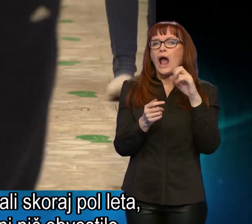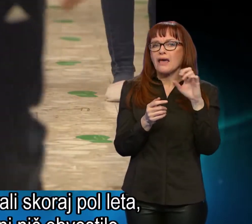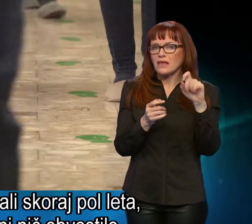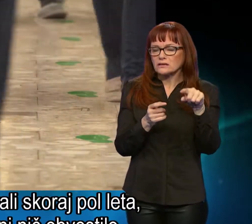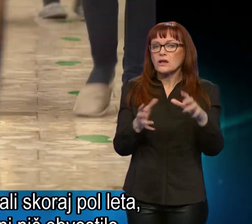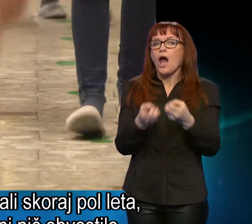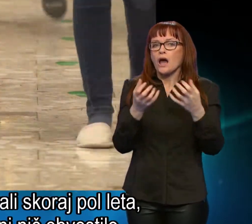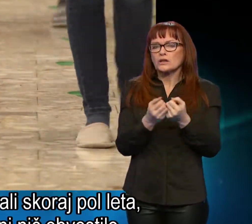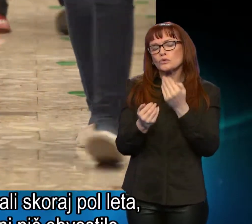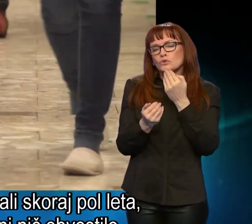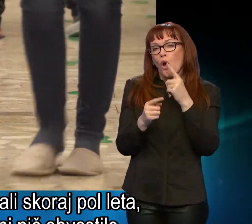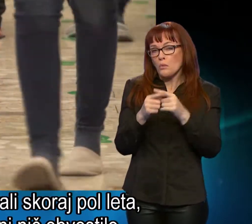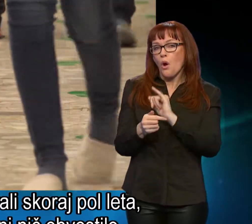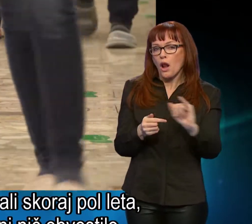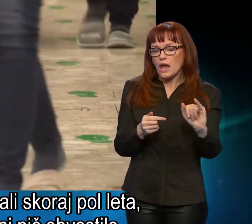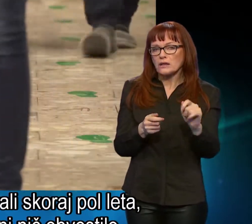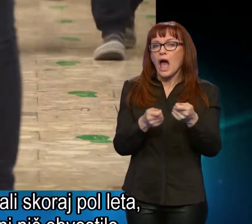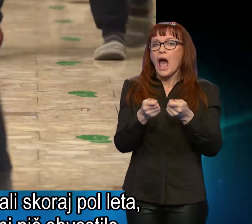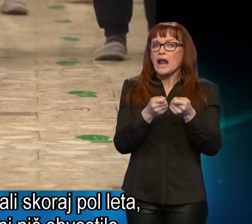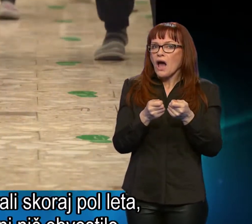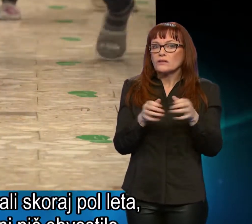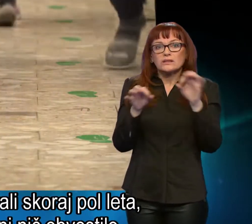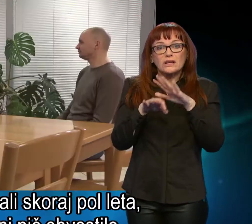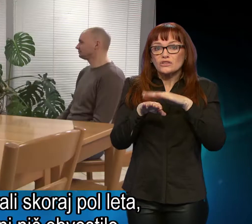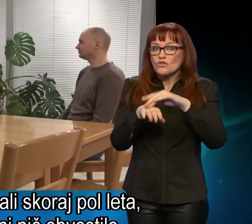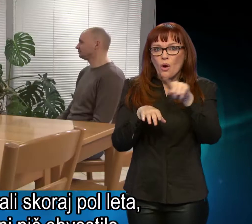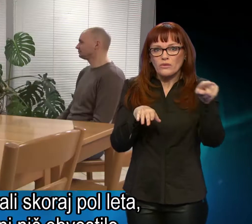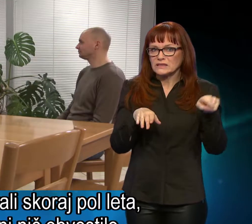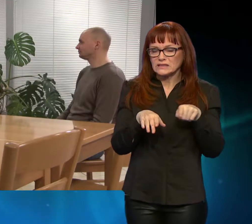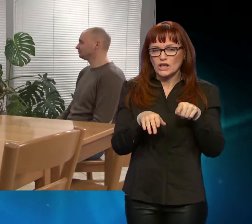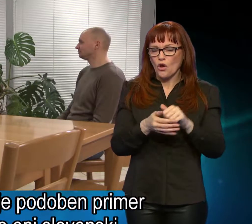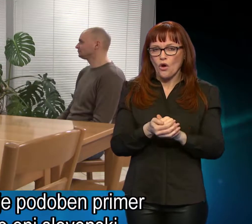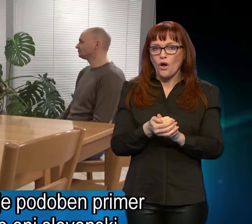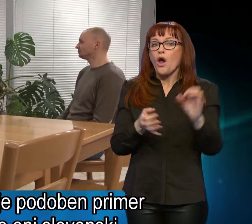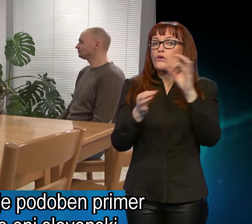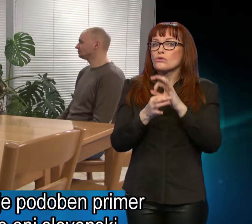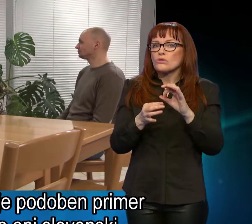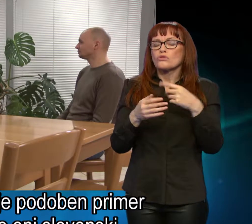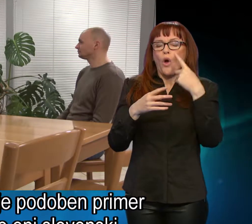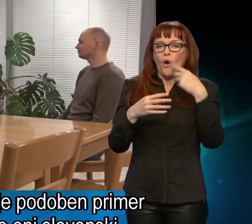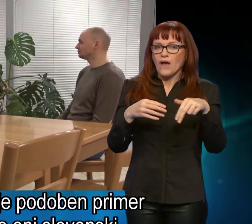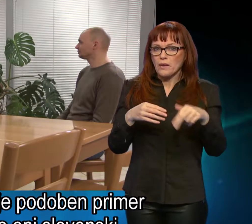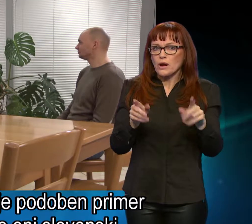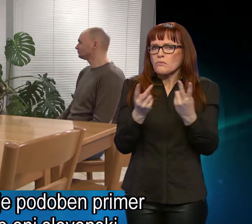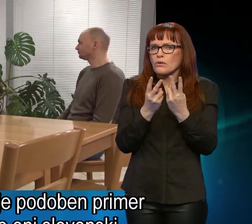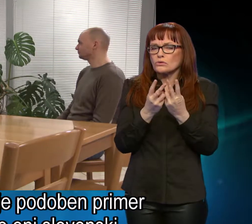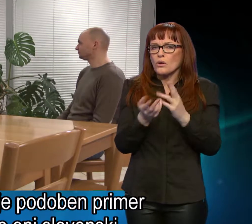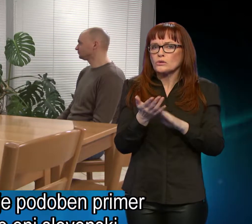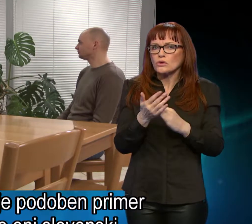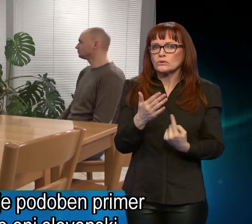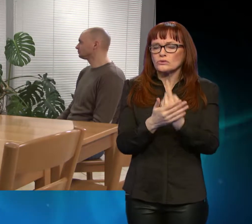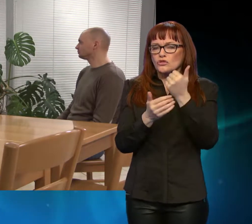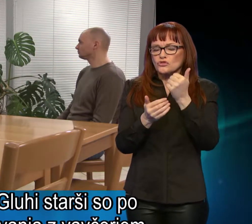so ga reševali skoraj pol leta, ravnateljev ni nič obvestilo. Novembra se je podoben primer zgodil na še